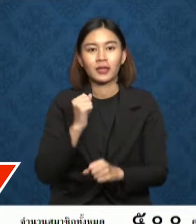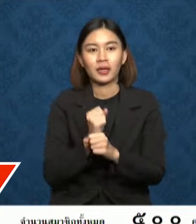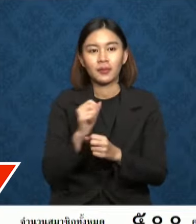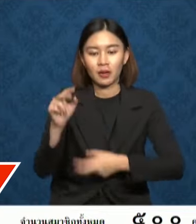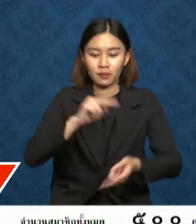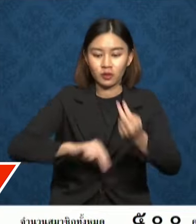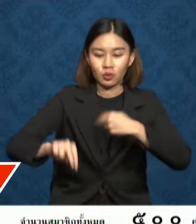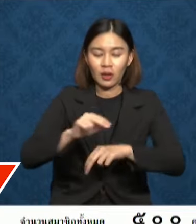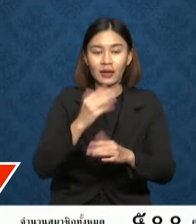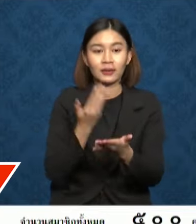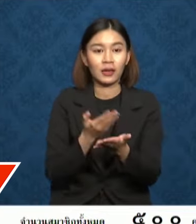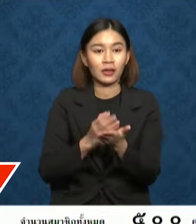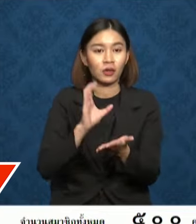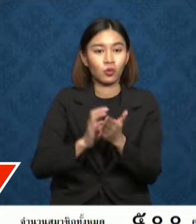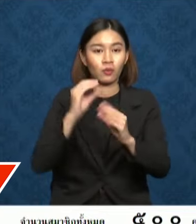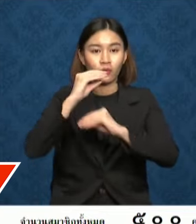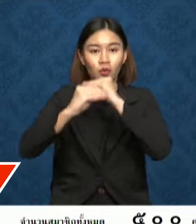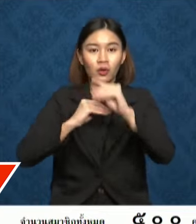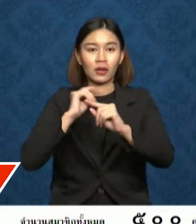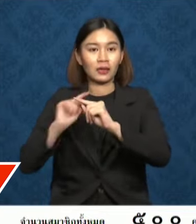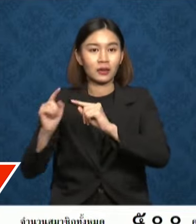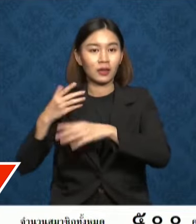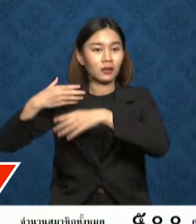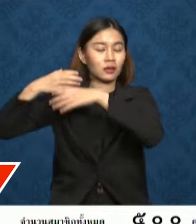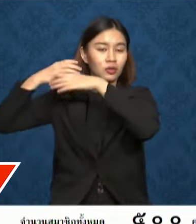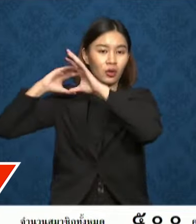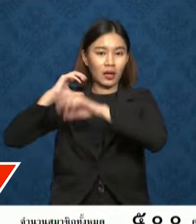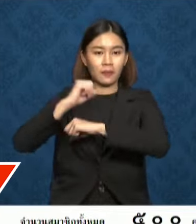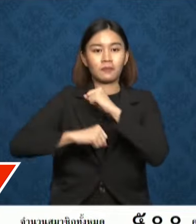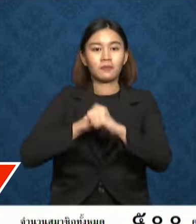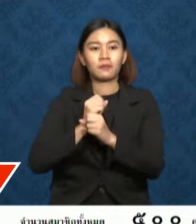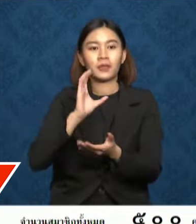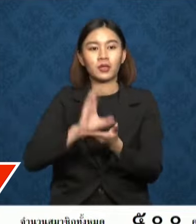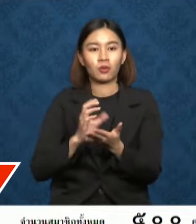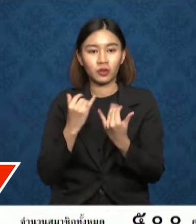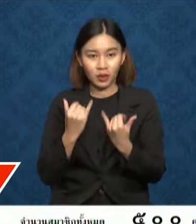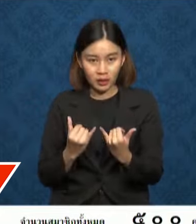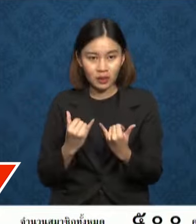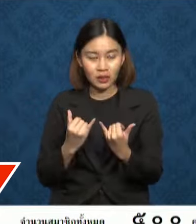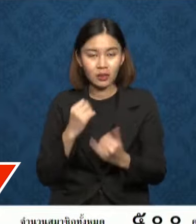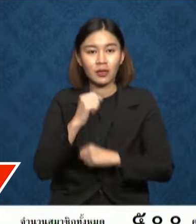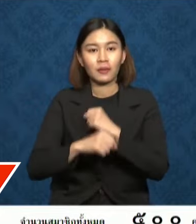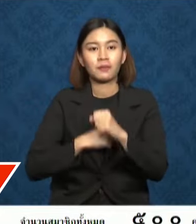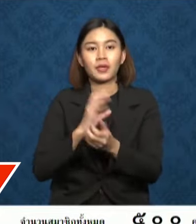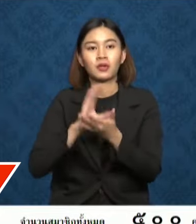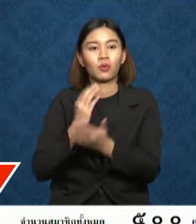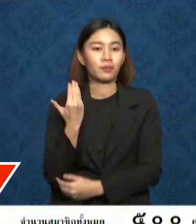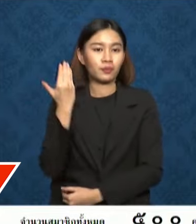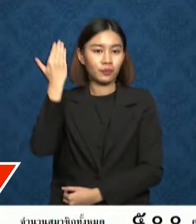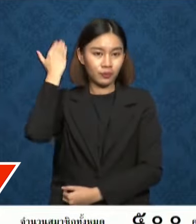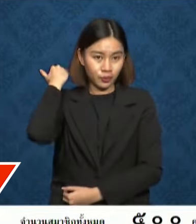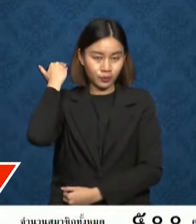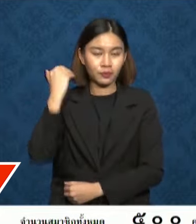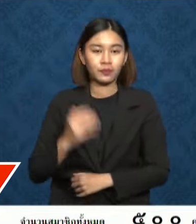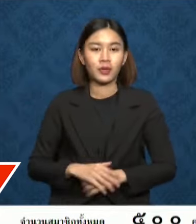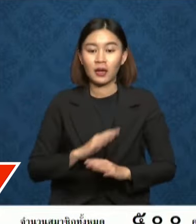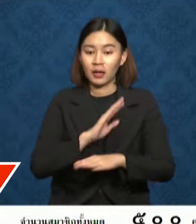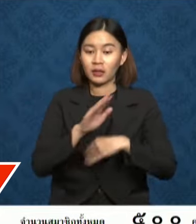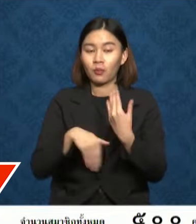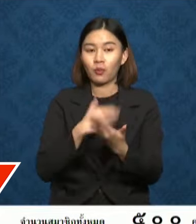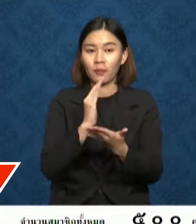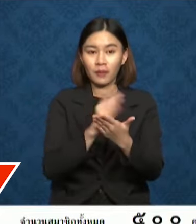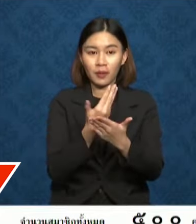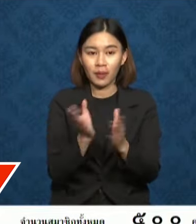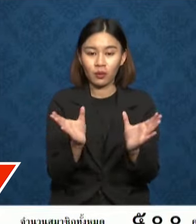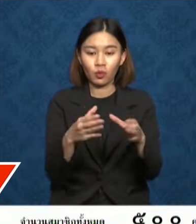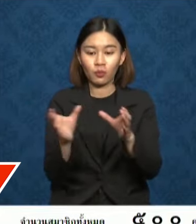งานตวจสอบการใช้งบประมาณโครงการต่างๆย้อนหังใปงประมาณปัจุบันและงบประมาณที่ผผ่านมาซึงถาเราแ่ง